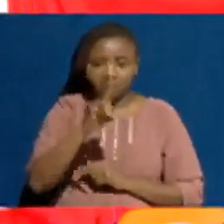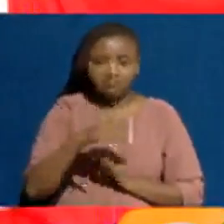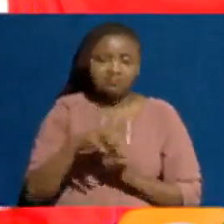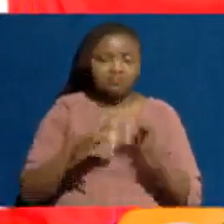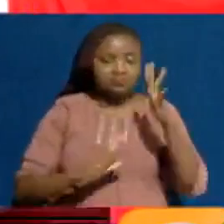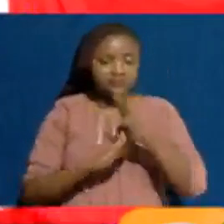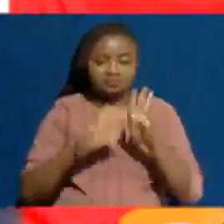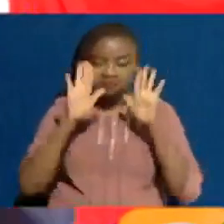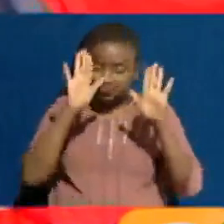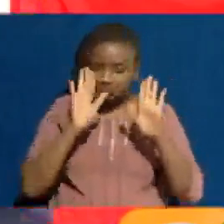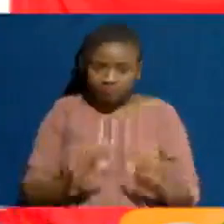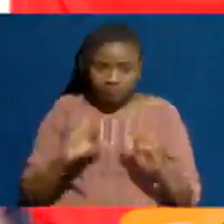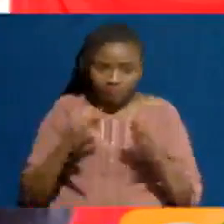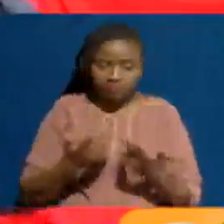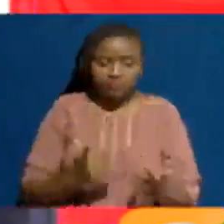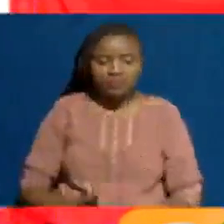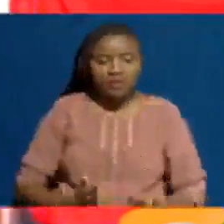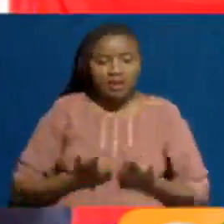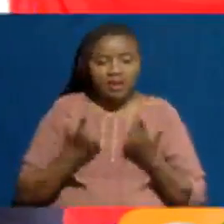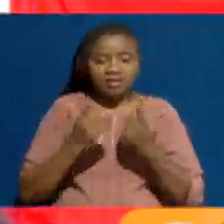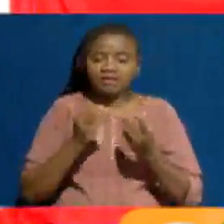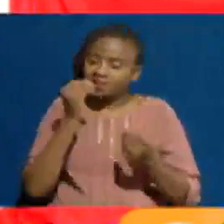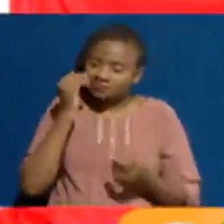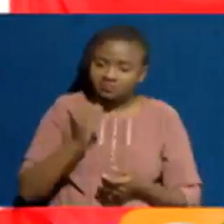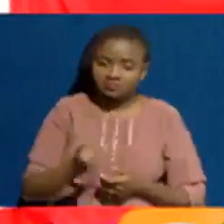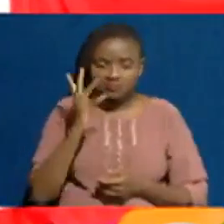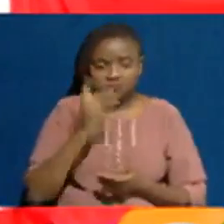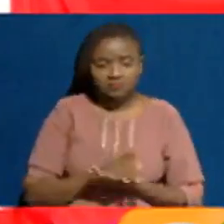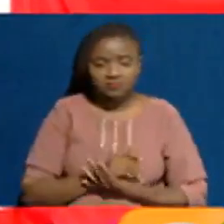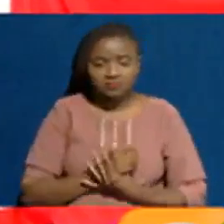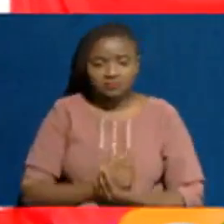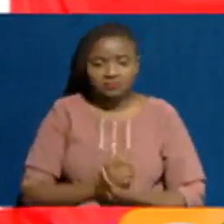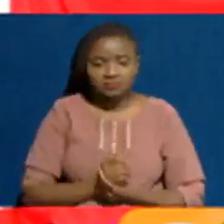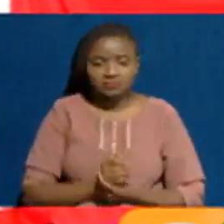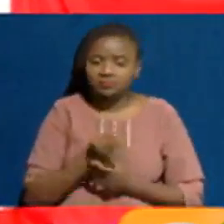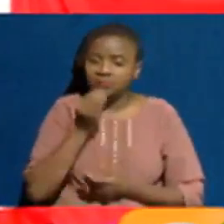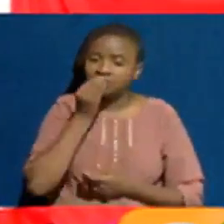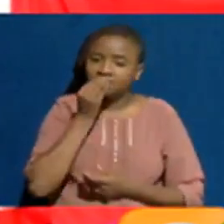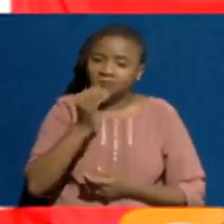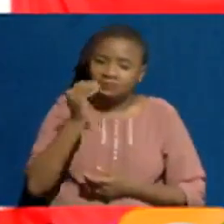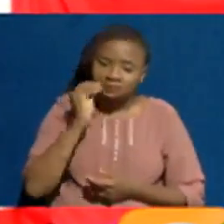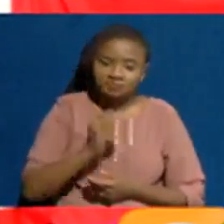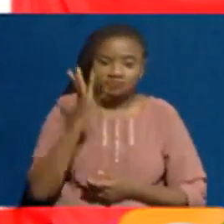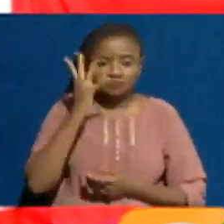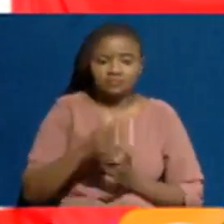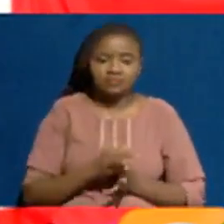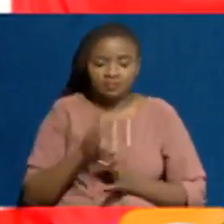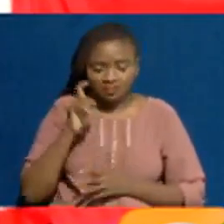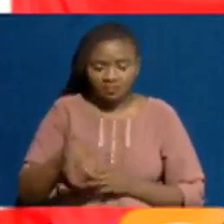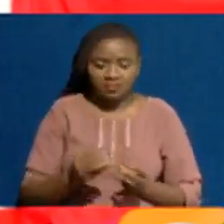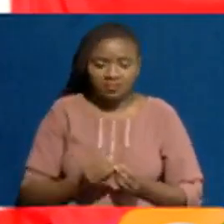zaidi, gharama ya maisha kwa wananchi. Na tulisema vile vile tutatue.